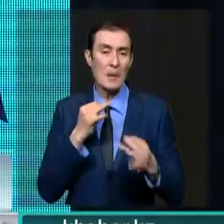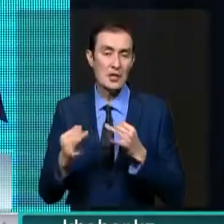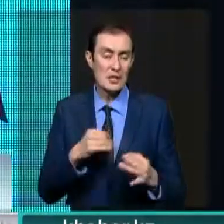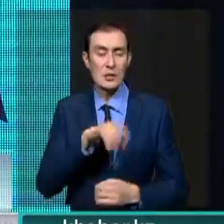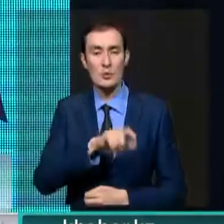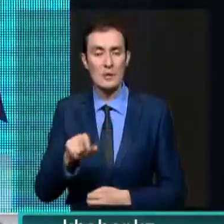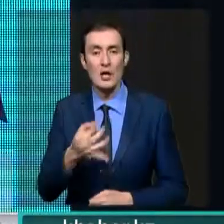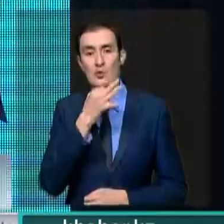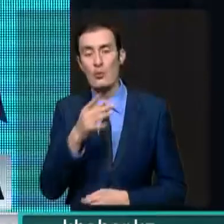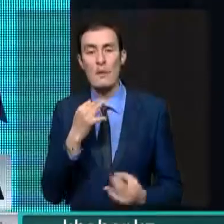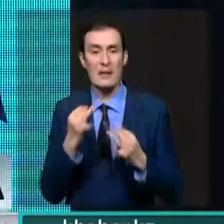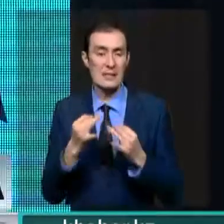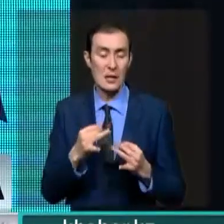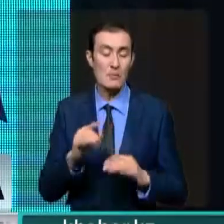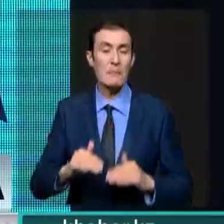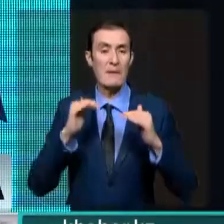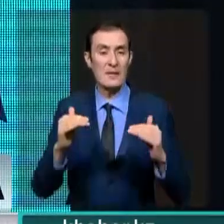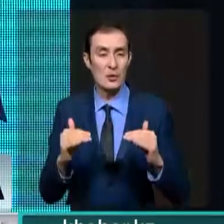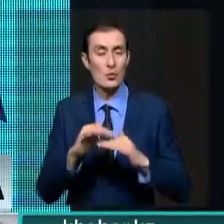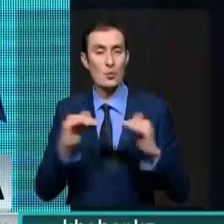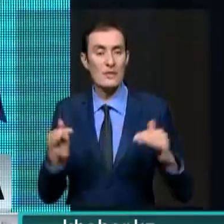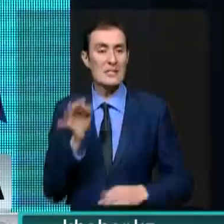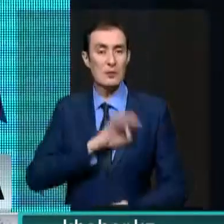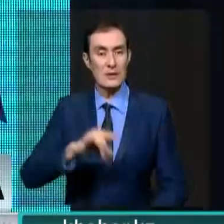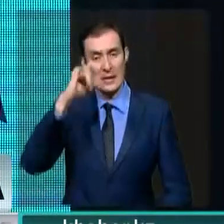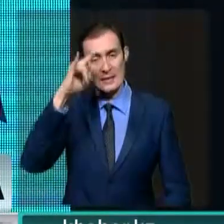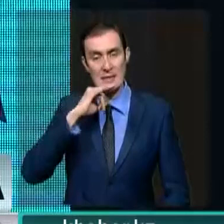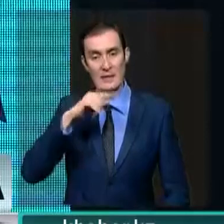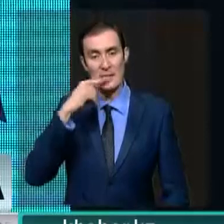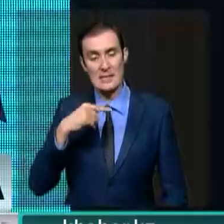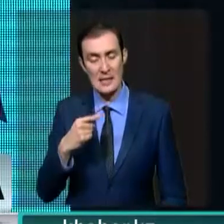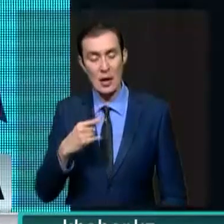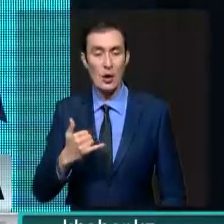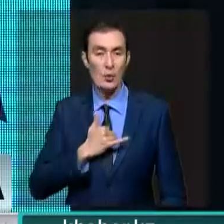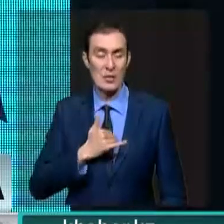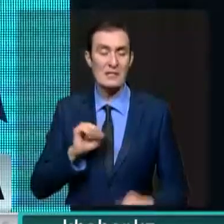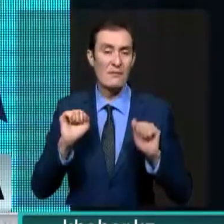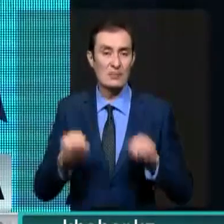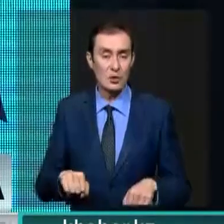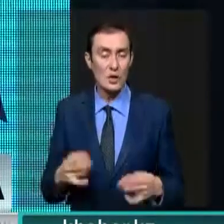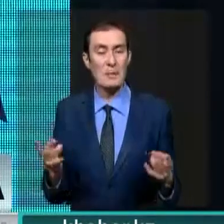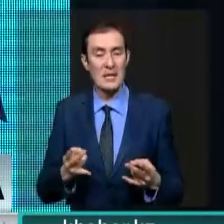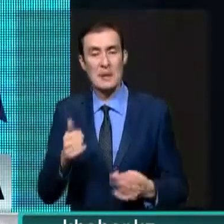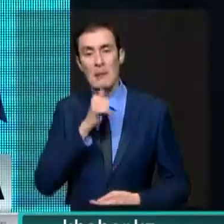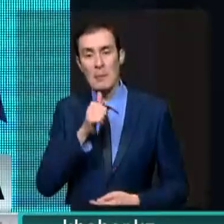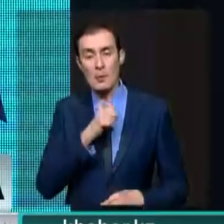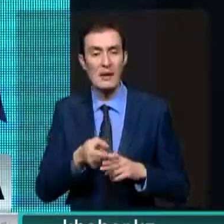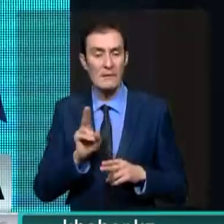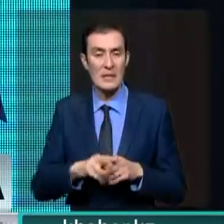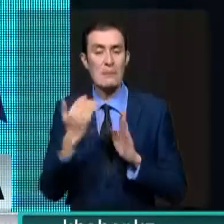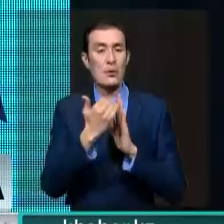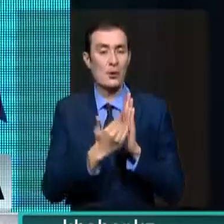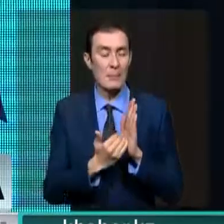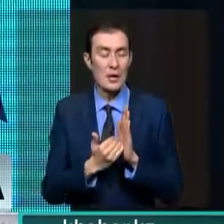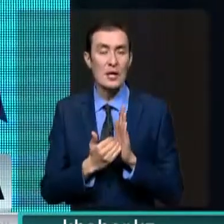на любом языке чтобы повысить уровень использования казахского языка в нашей стране возможно стоит попробовать эти гаджеты кроме